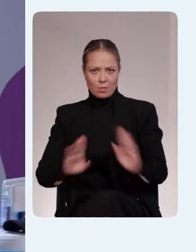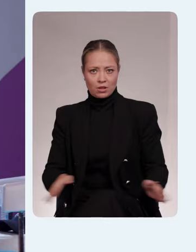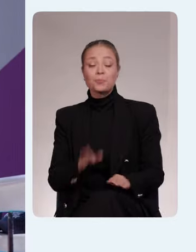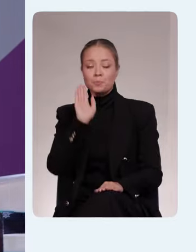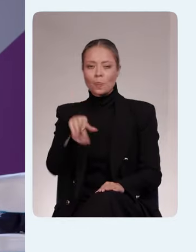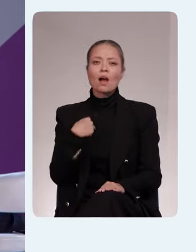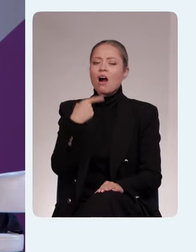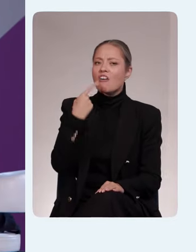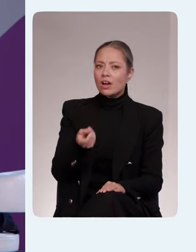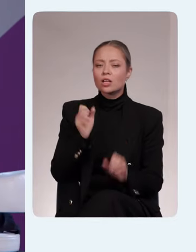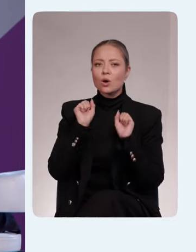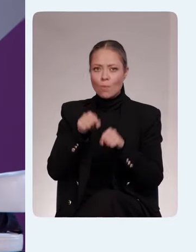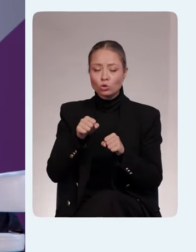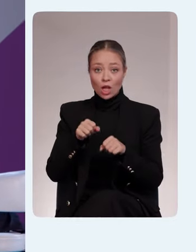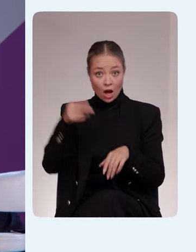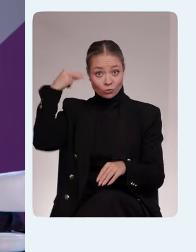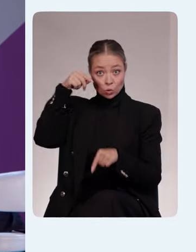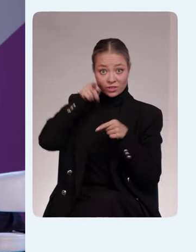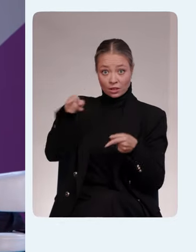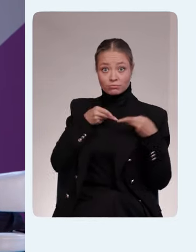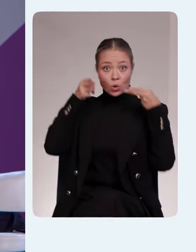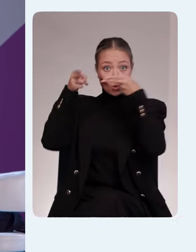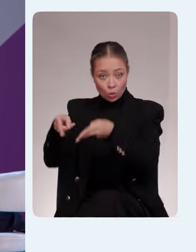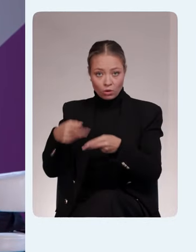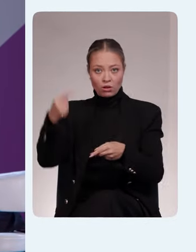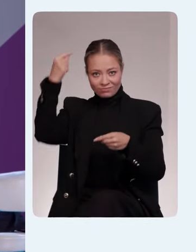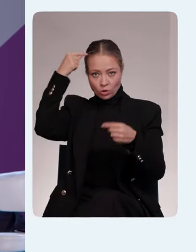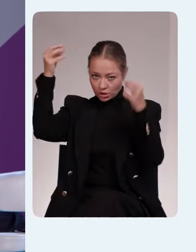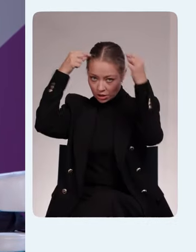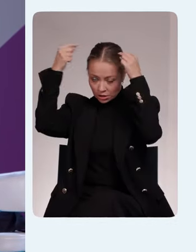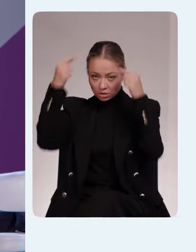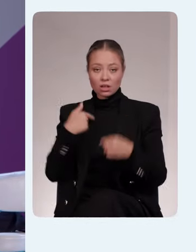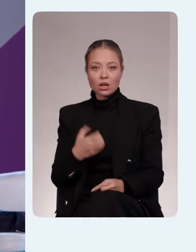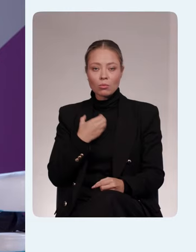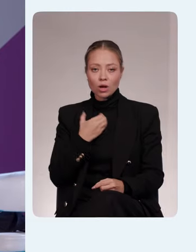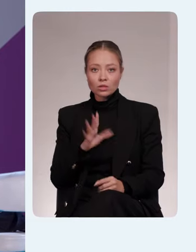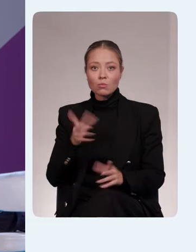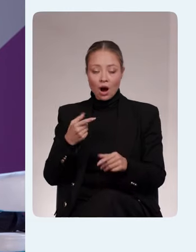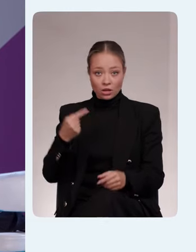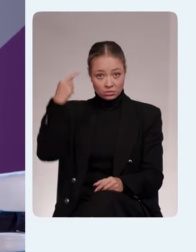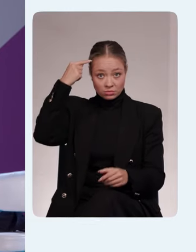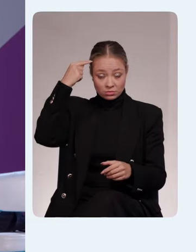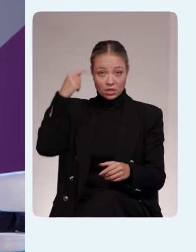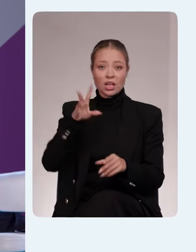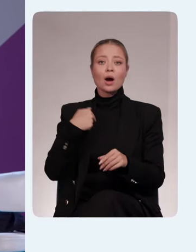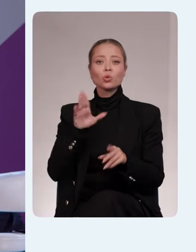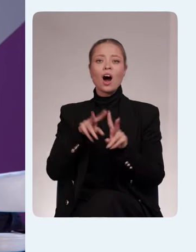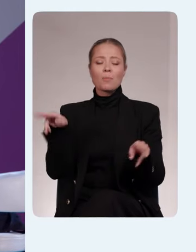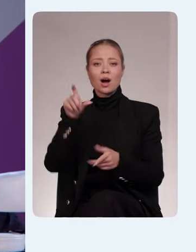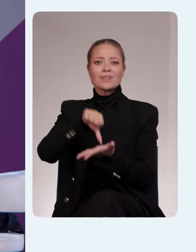Говорят, можно пересадить волосы в Турции. А я боюсь, потому что мне пересадить волосы в Турции, я буду персонаж Великолепного века,